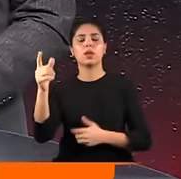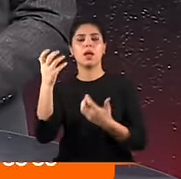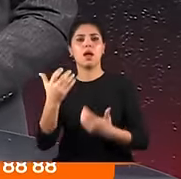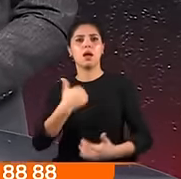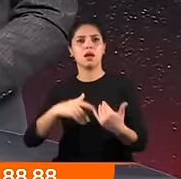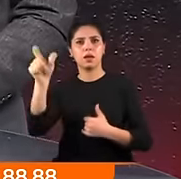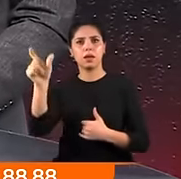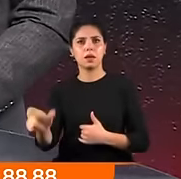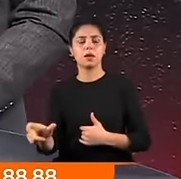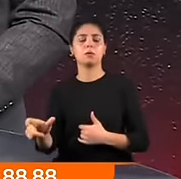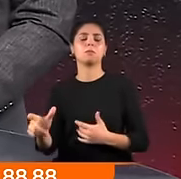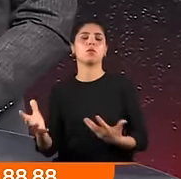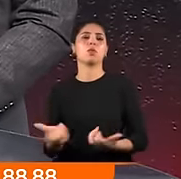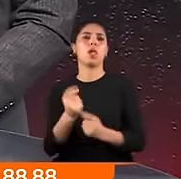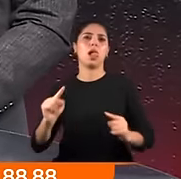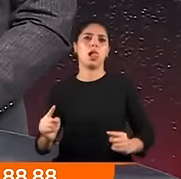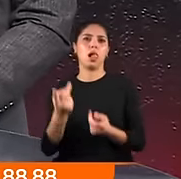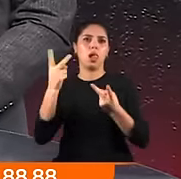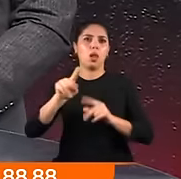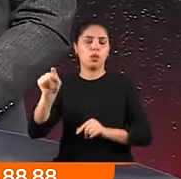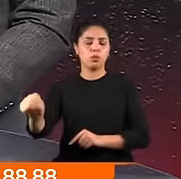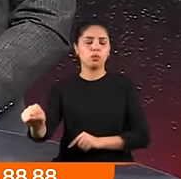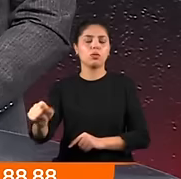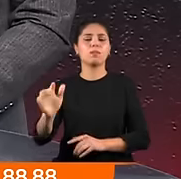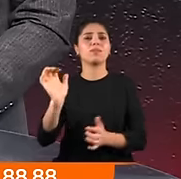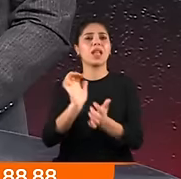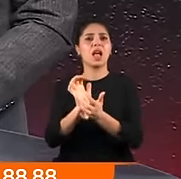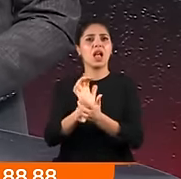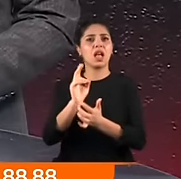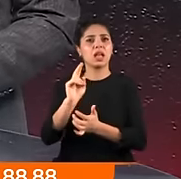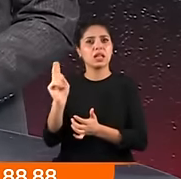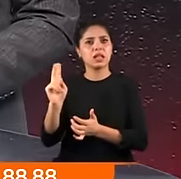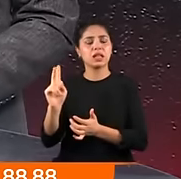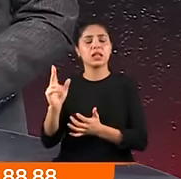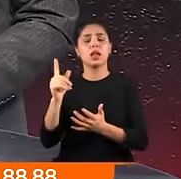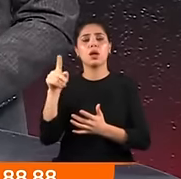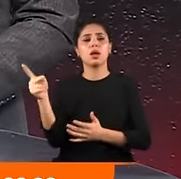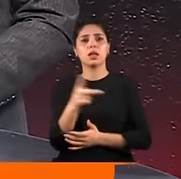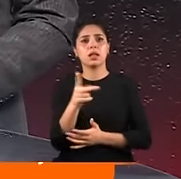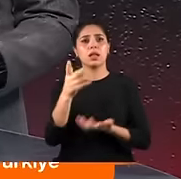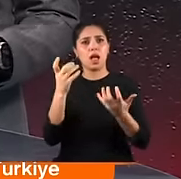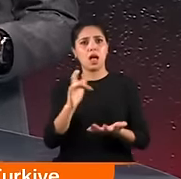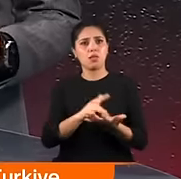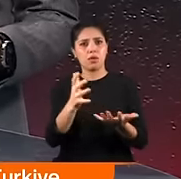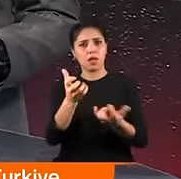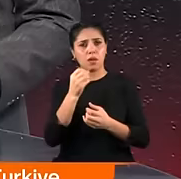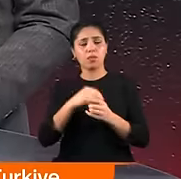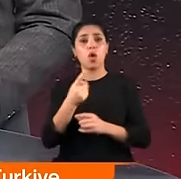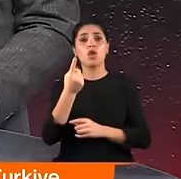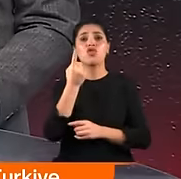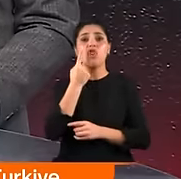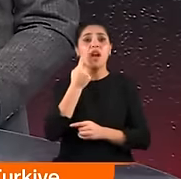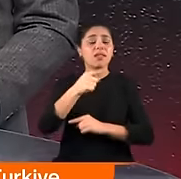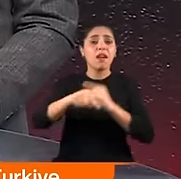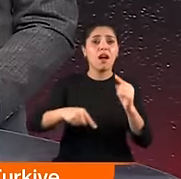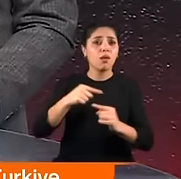kurtarılamadı. Ailesi kızlarının ölümüne sebep olan o trafik magandalarının en ağır cezayı alması için bir görgü tanığı arıyor